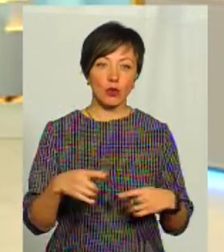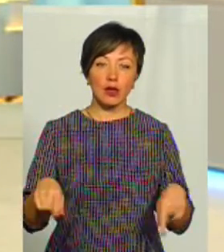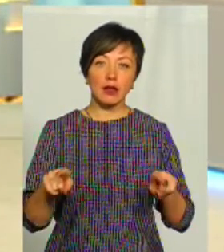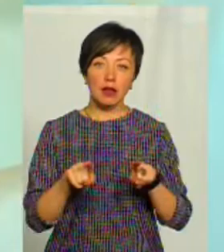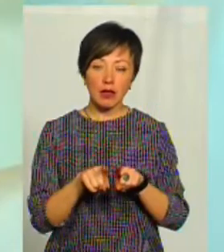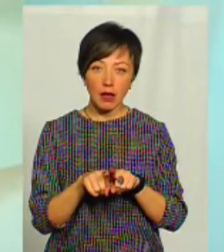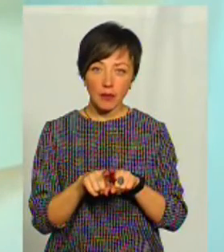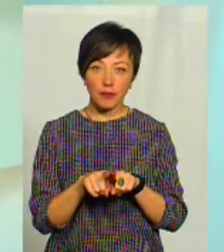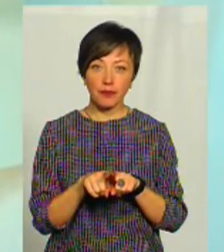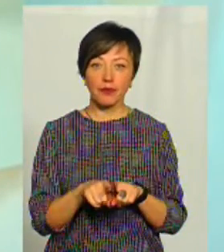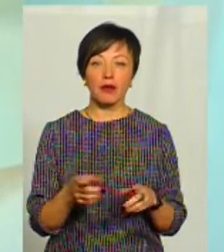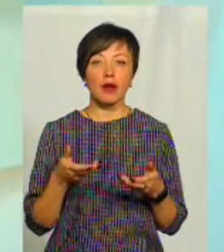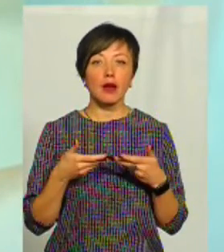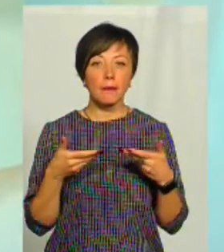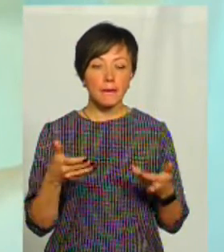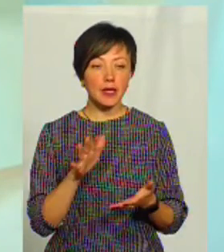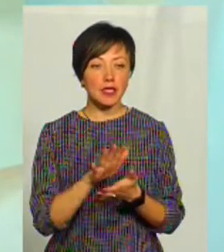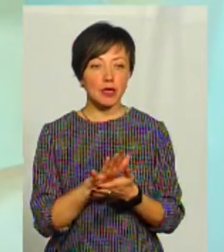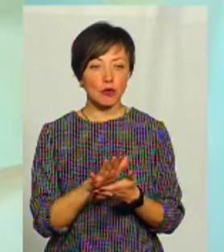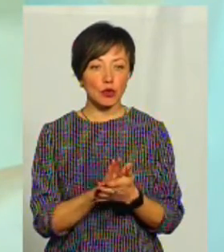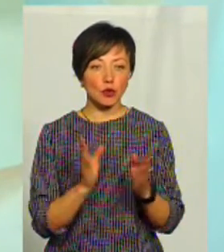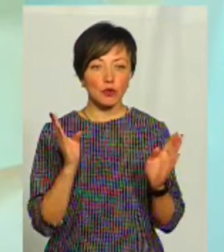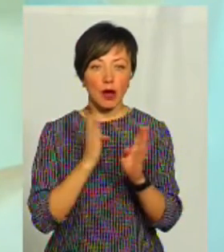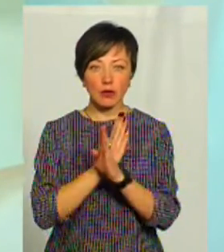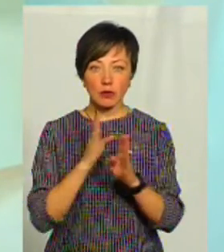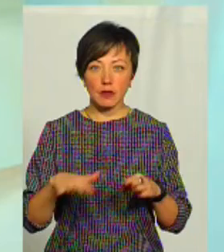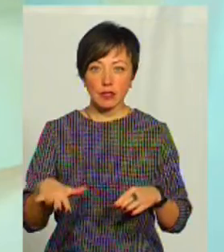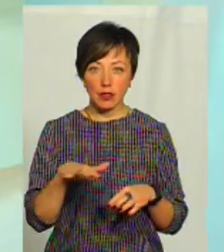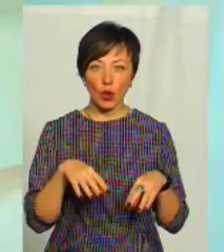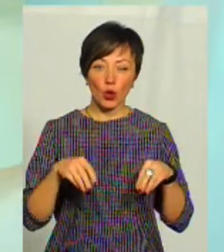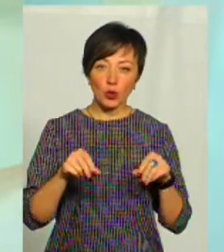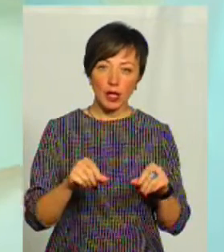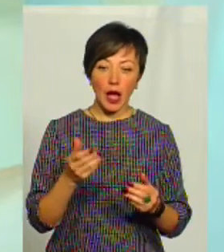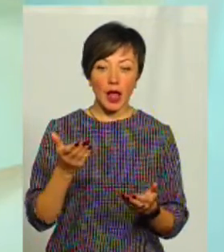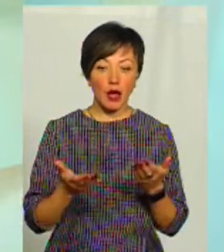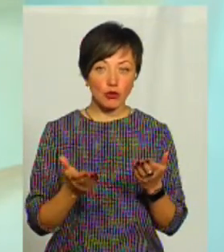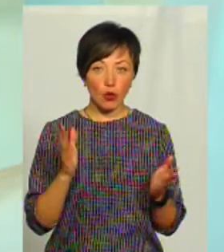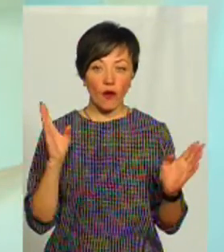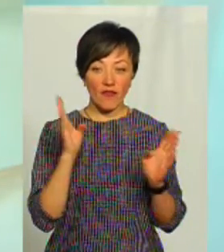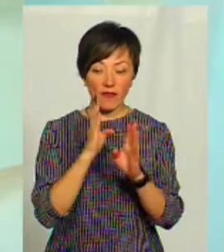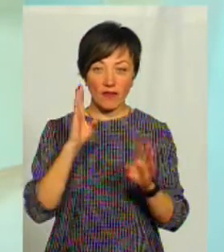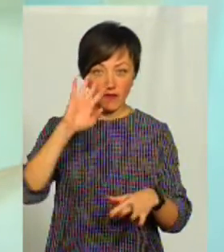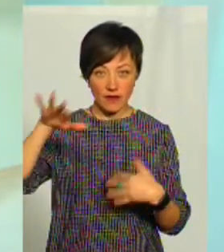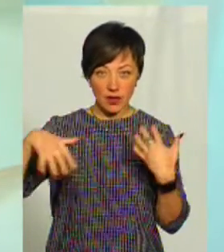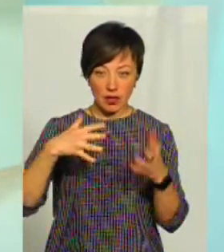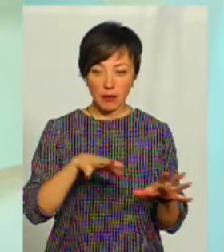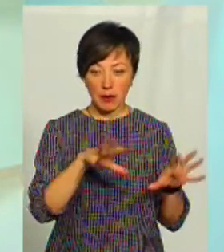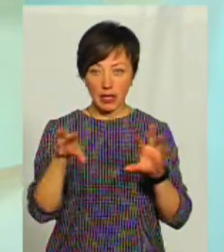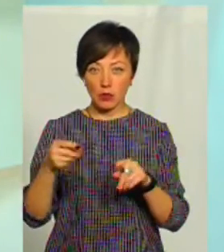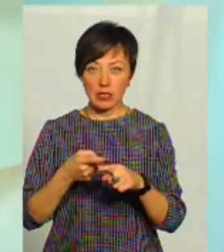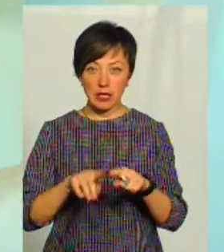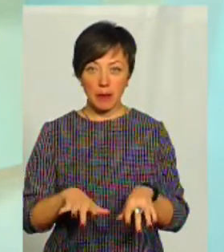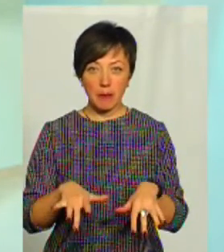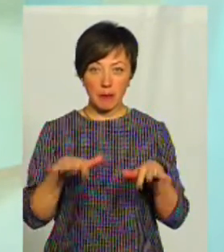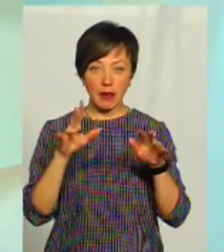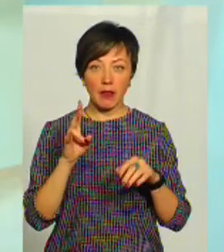І таким чином ми забруднюємо і атмосферне середовище, і ґрунти, А якщо вітер переносить цей пил